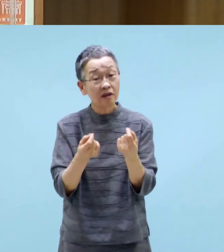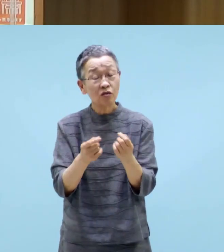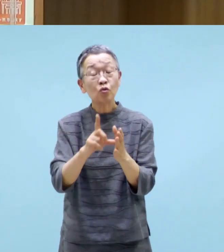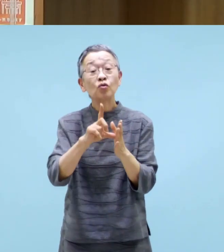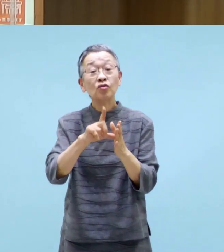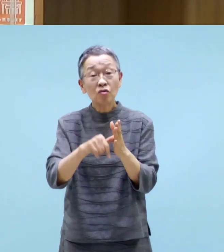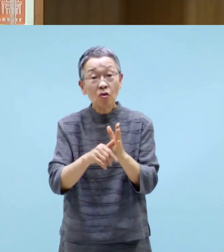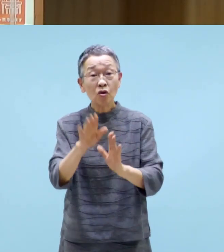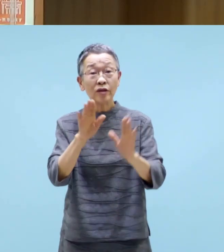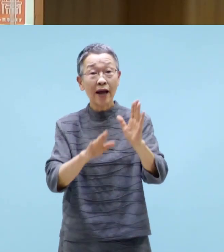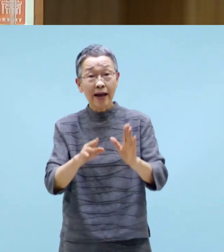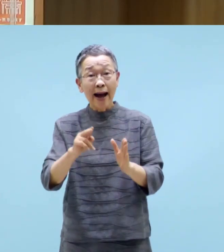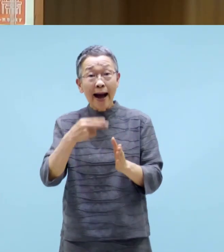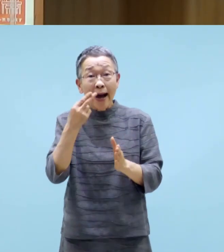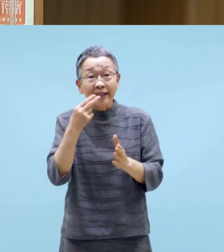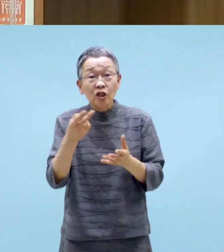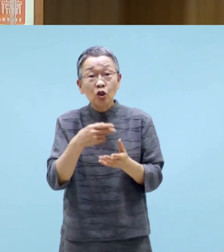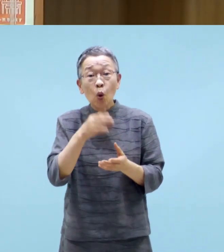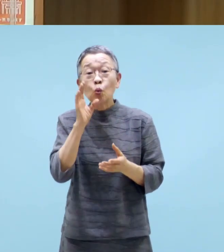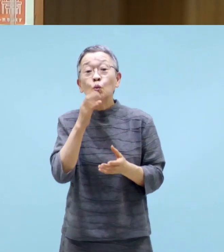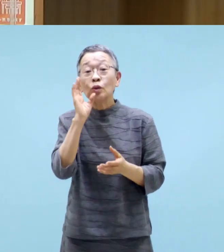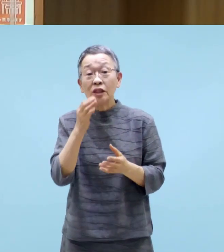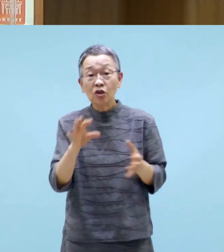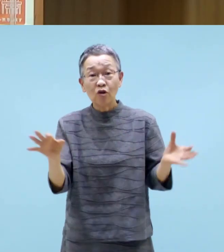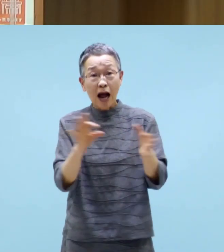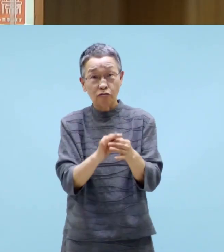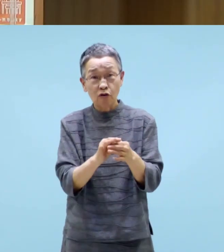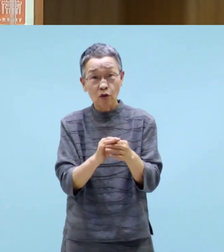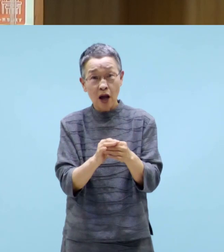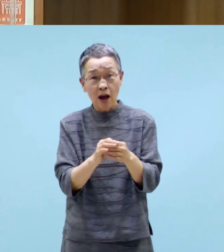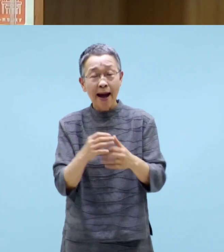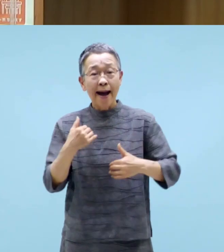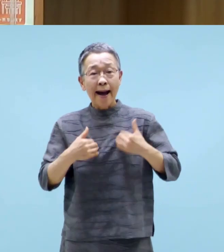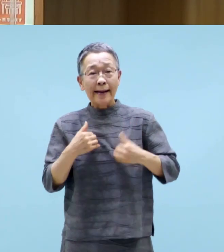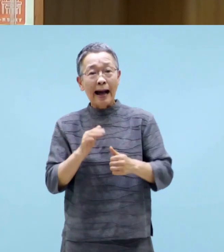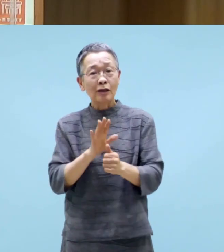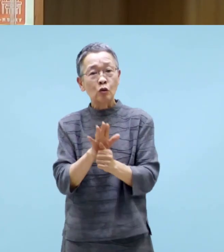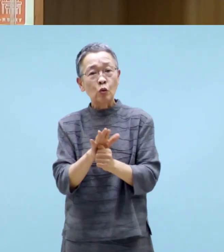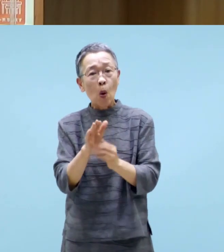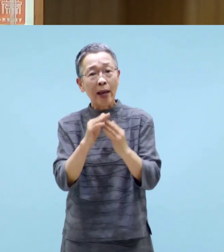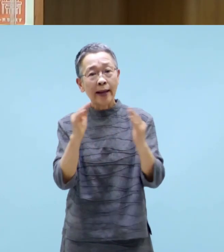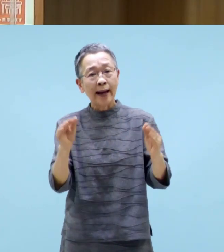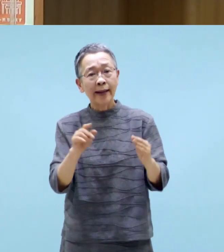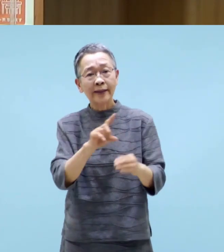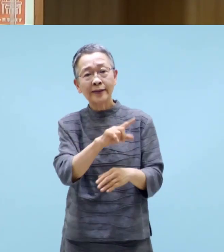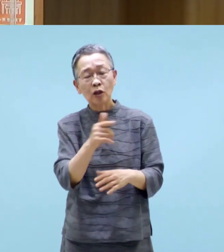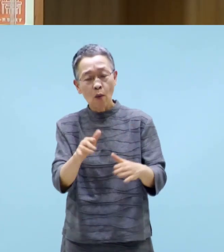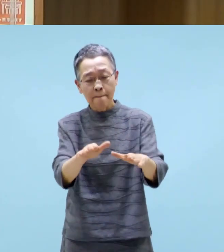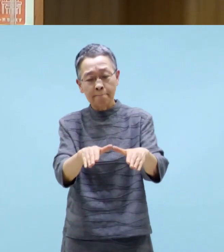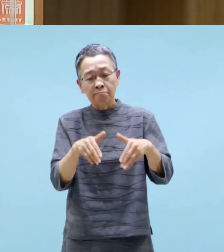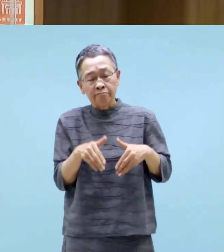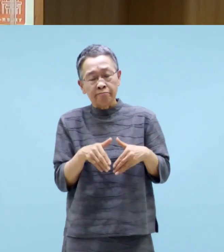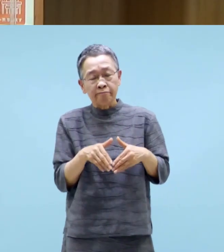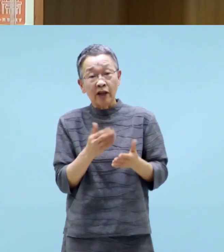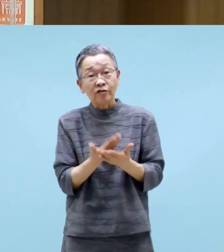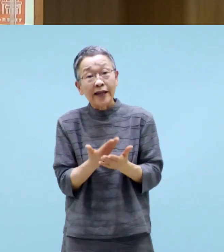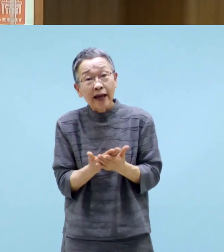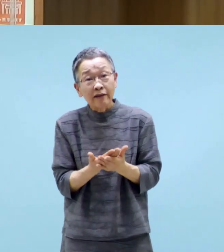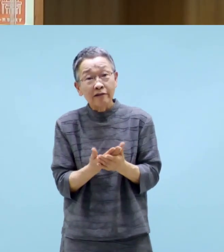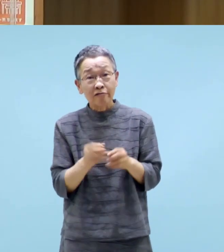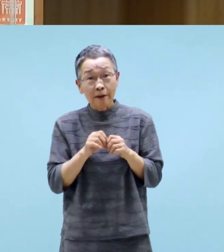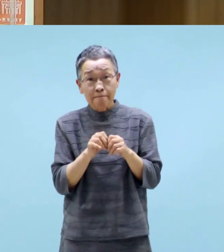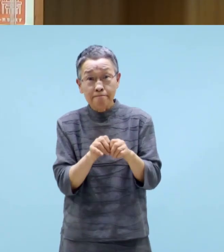ね、飲食につながるそういった歓送迎会、こういったものなど控えてくださいということで、周知徹底を図っ